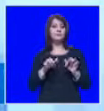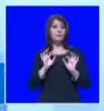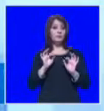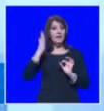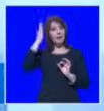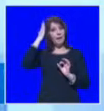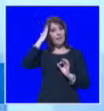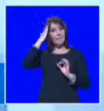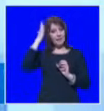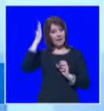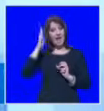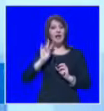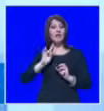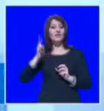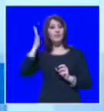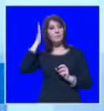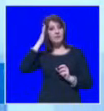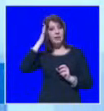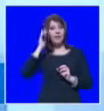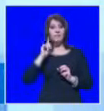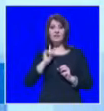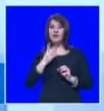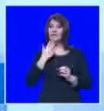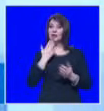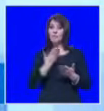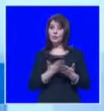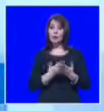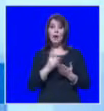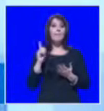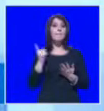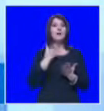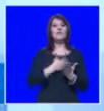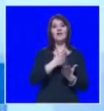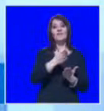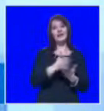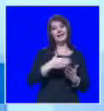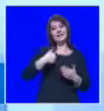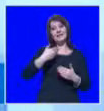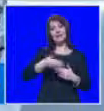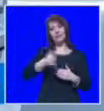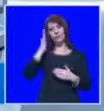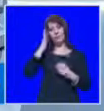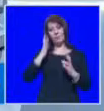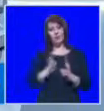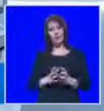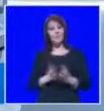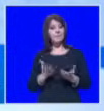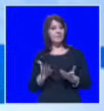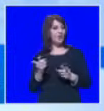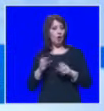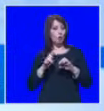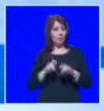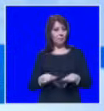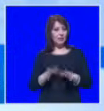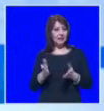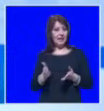и вицепремиерът са тези, които трябва да предложат първи вариант на следващото правителство. Допускате ли да има смяна на министри? Вече